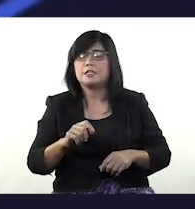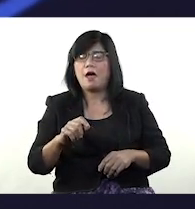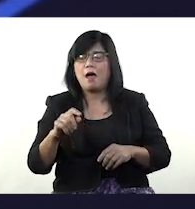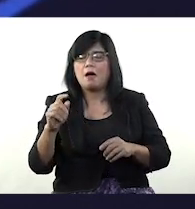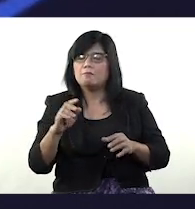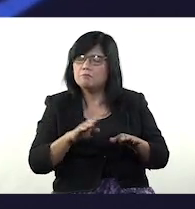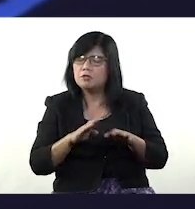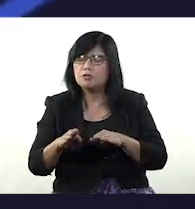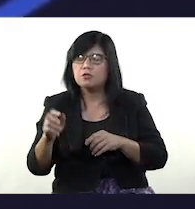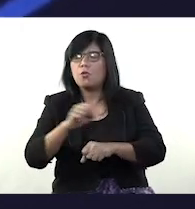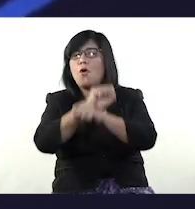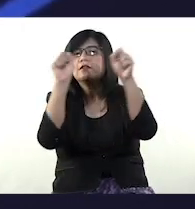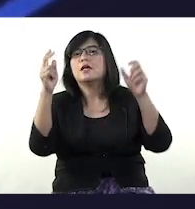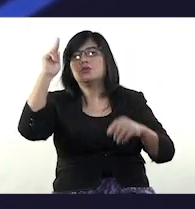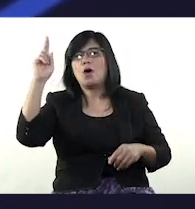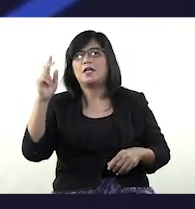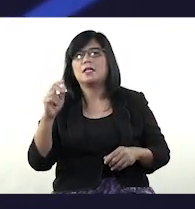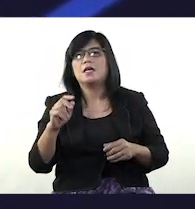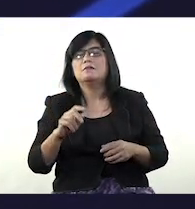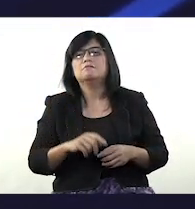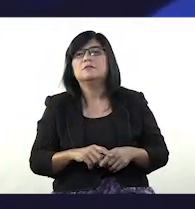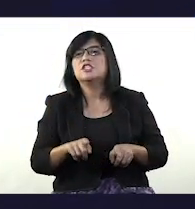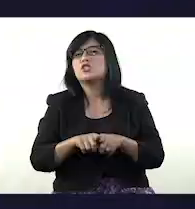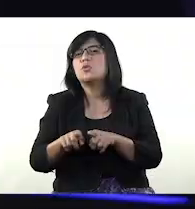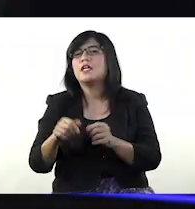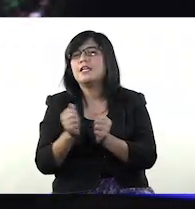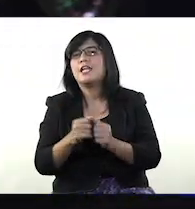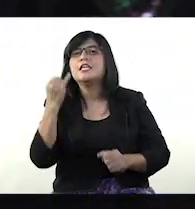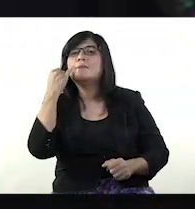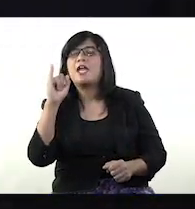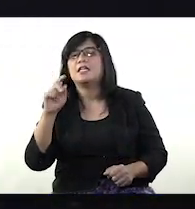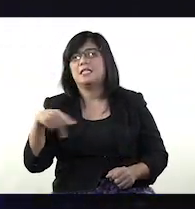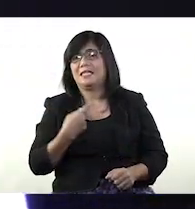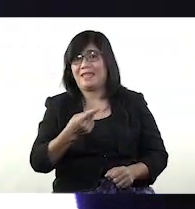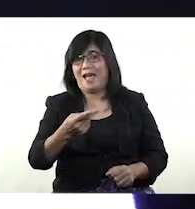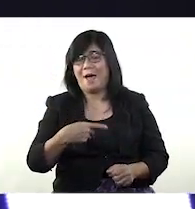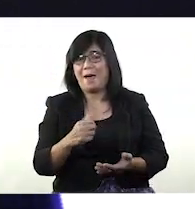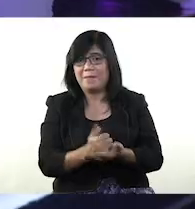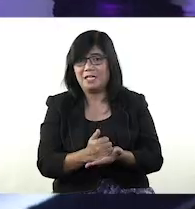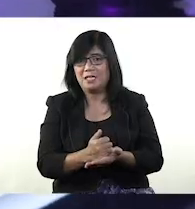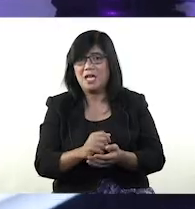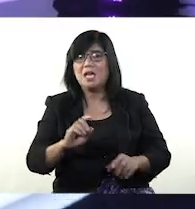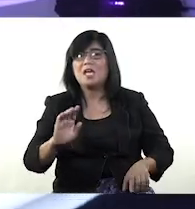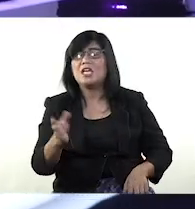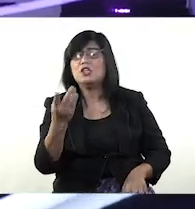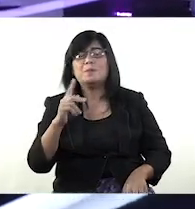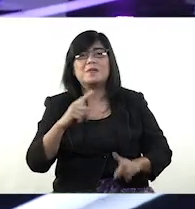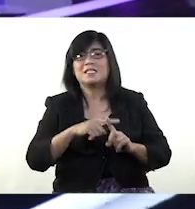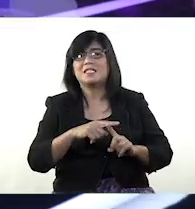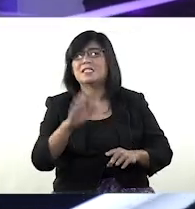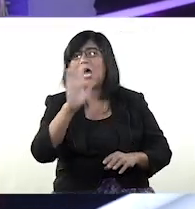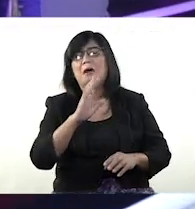sesuai dengan imanmu akan jadi padamu hai hidup Kristen Jangan mengeluh hai lalu saya bilang ia